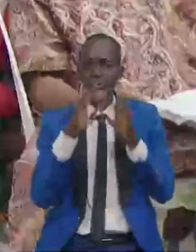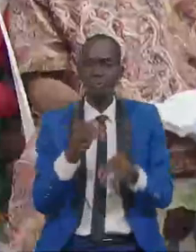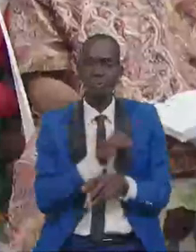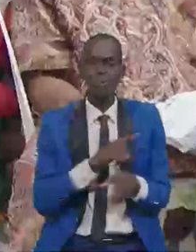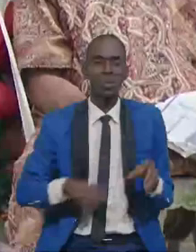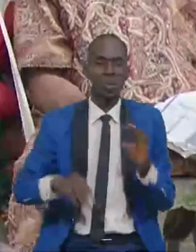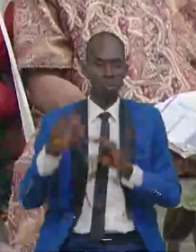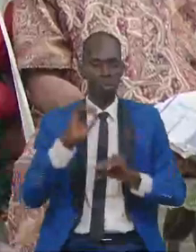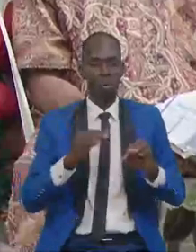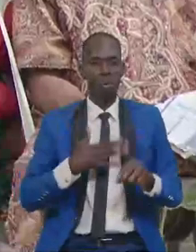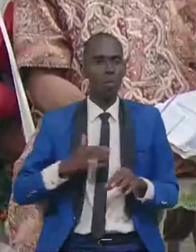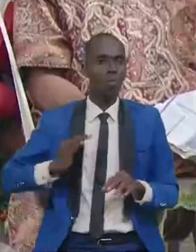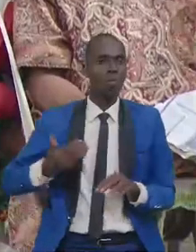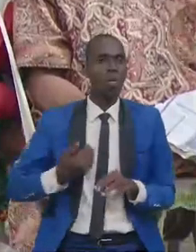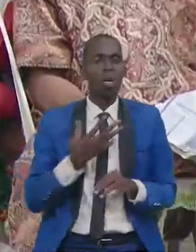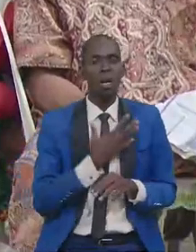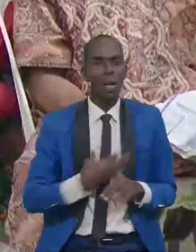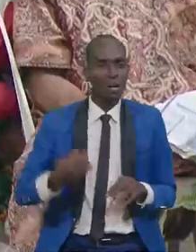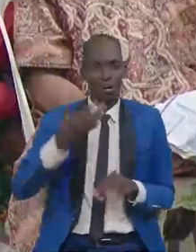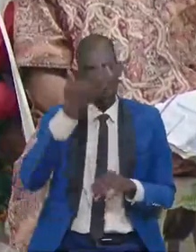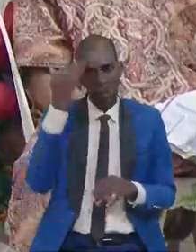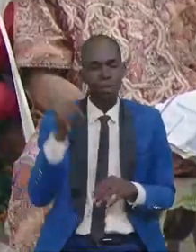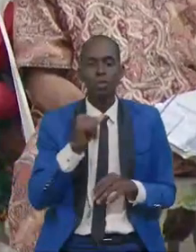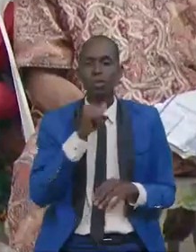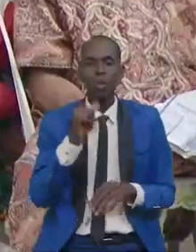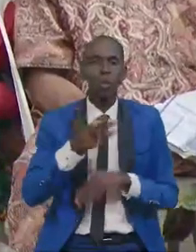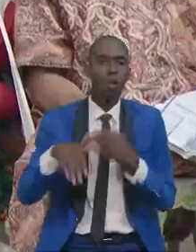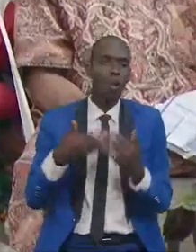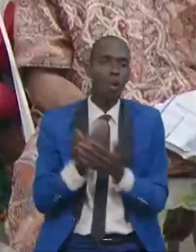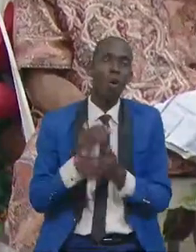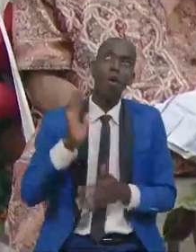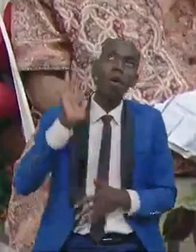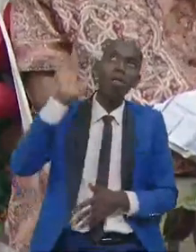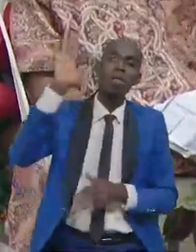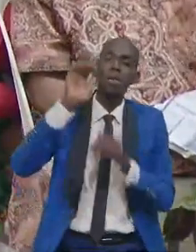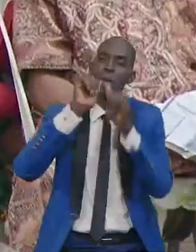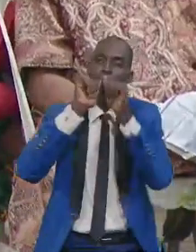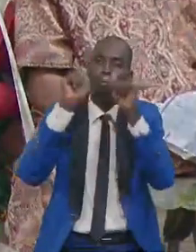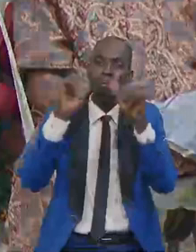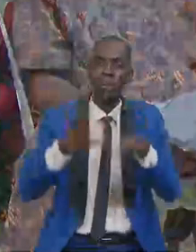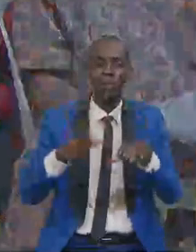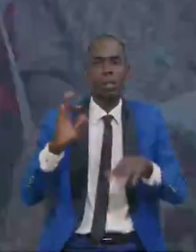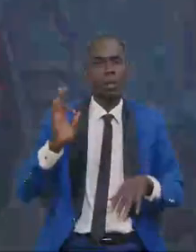Mon âme bénit l'Éternel et n'oublie aucun de ses bienfaits.